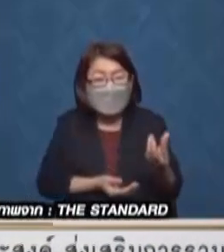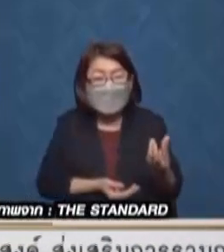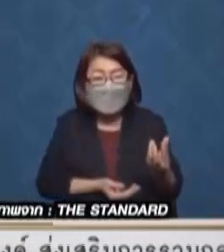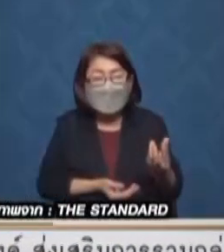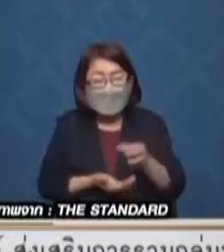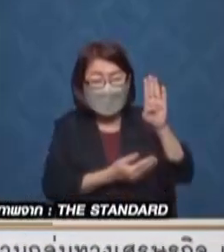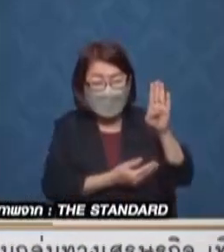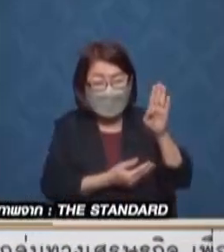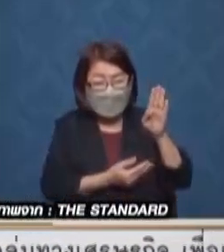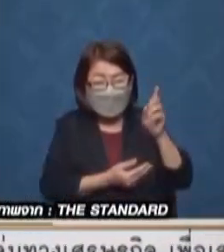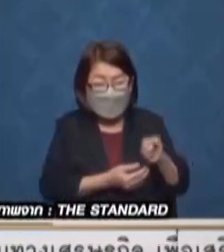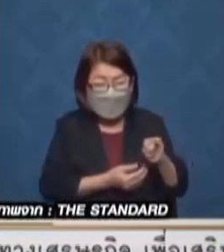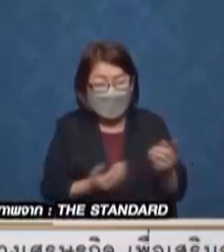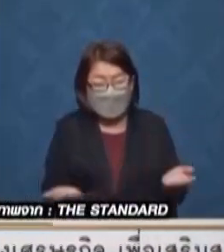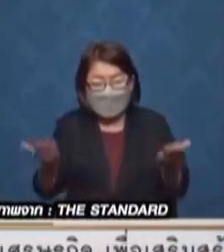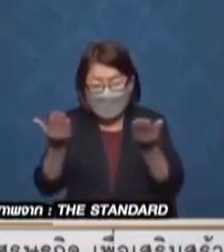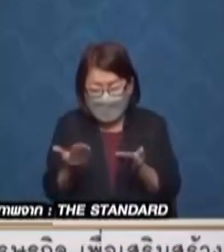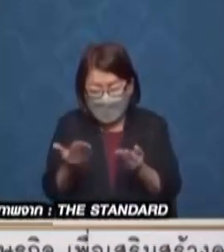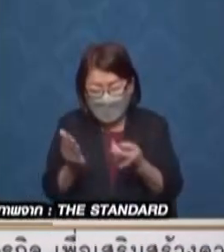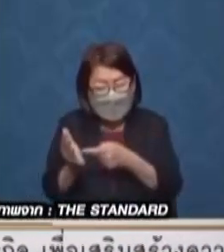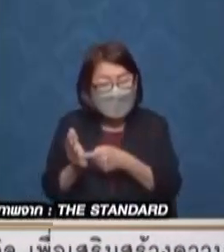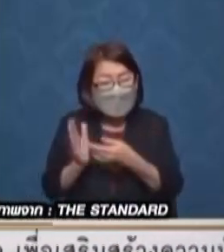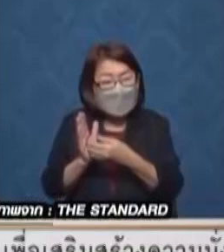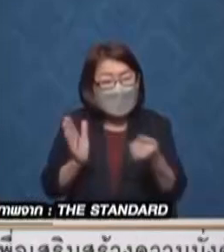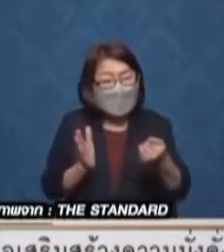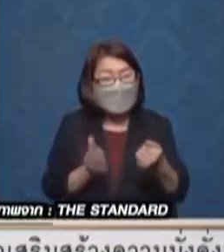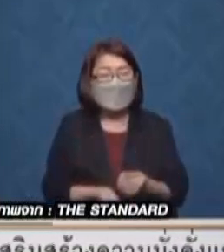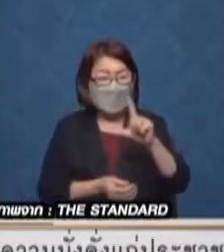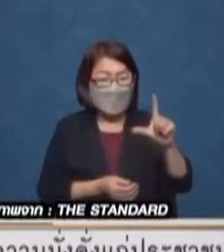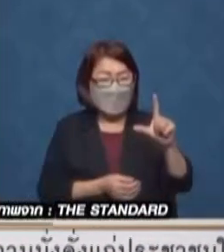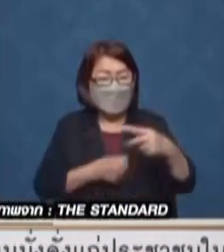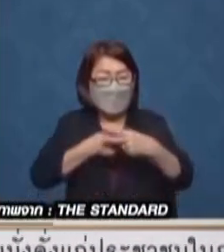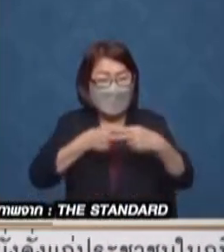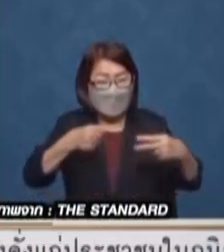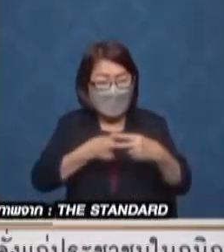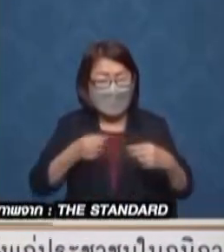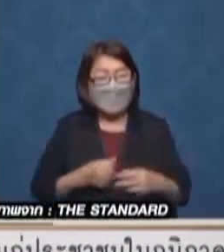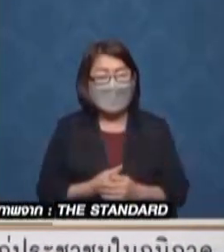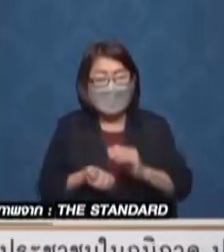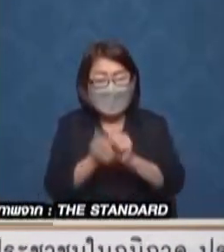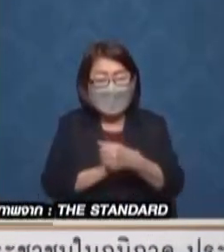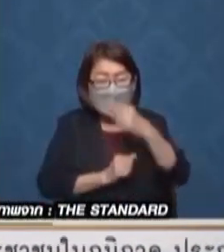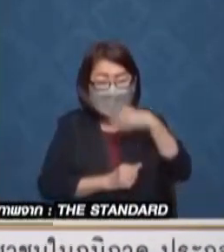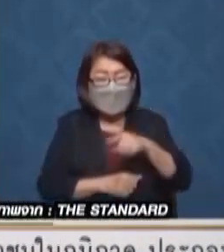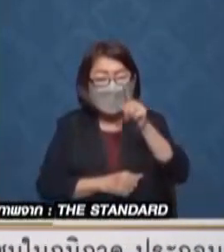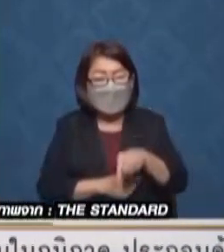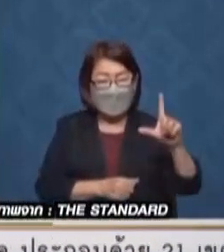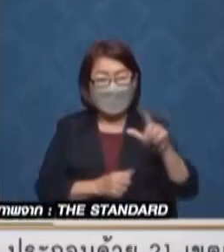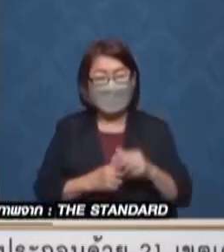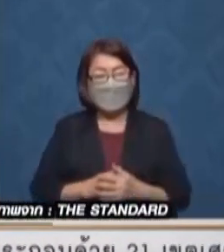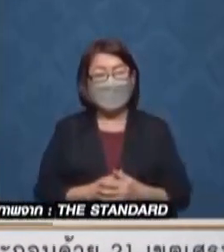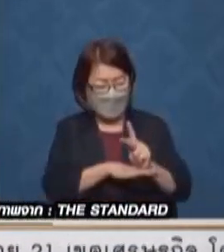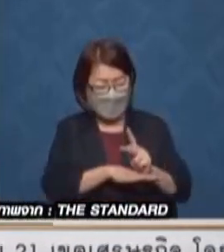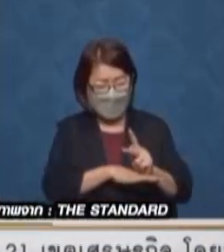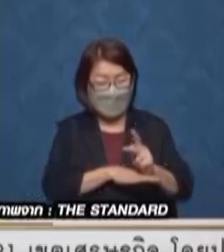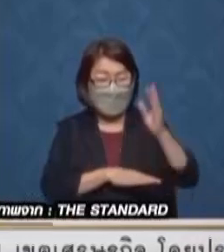ที่ออกมาพูดเรื่องวัคซีนซิโนแวคบอกว่าท่านพลเอกประยุทธ์และคุณอนุทินให้ไปตอบคำถามเกี่ยวกับเรื่องการจัด